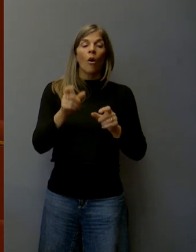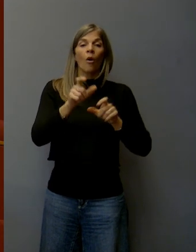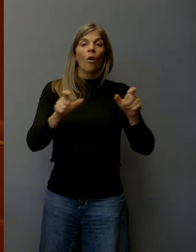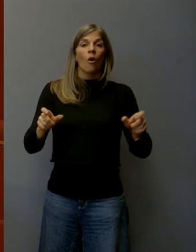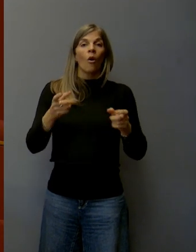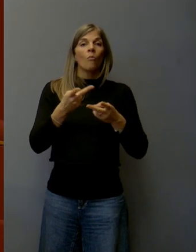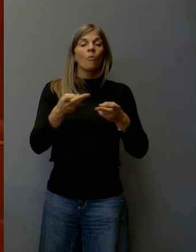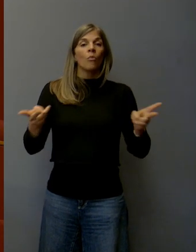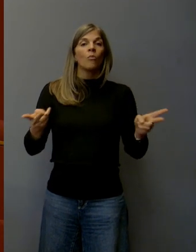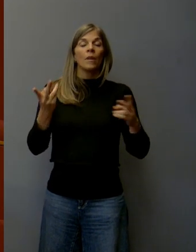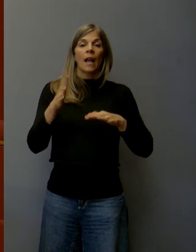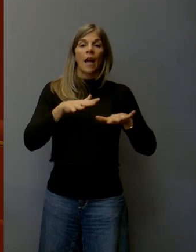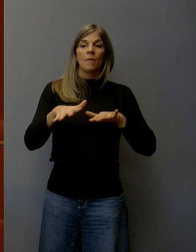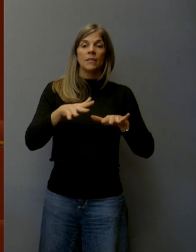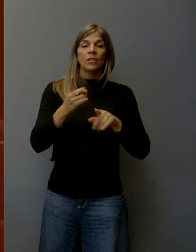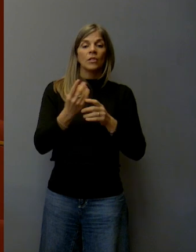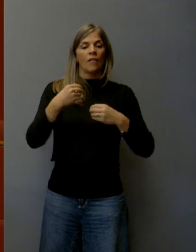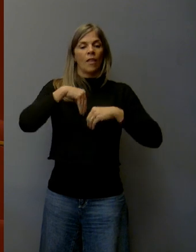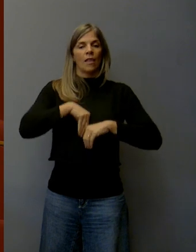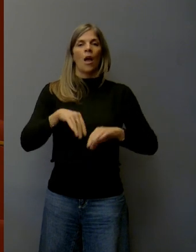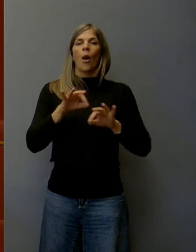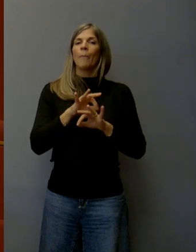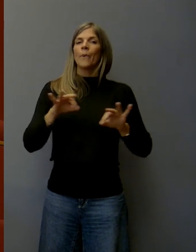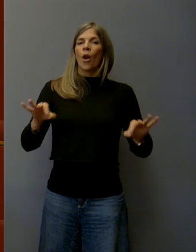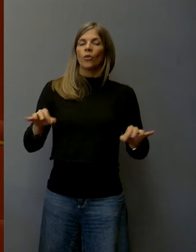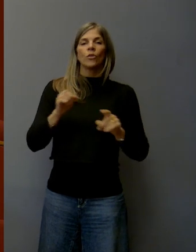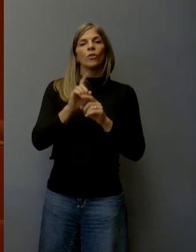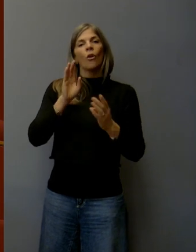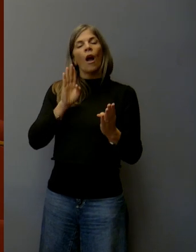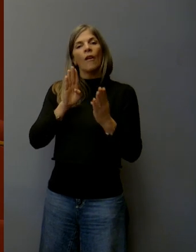amministrazione di essere preparato ad affrontare